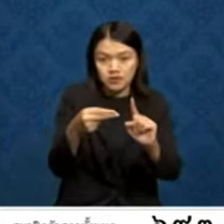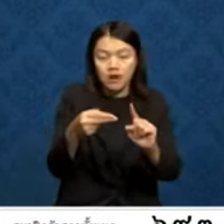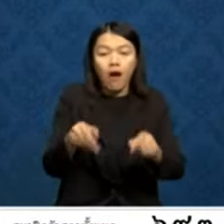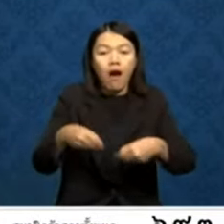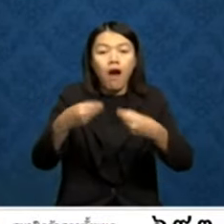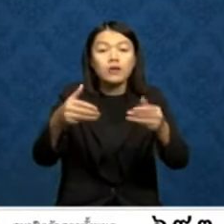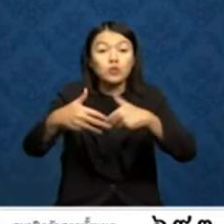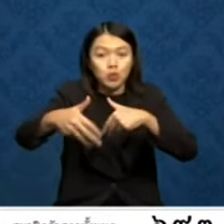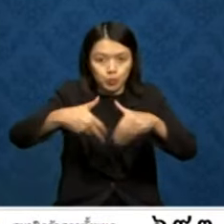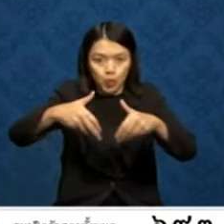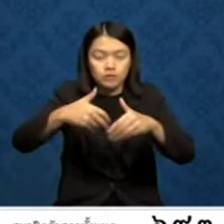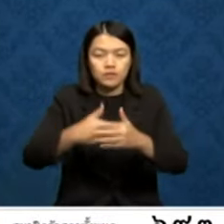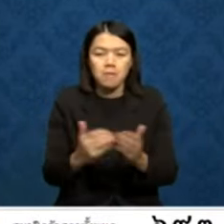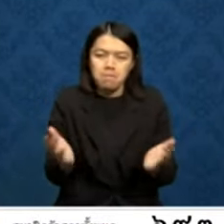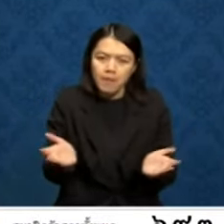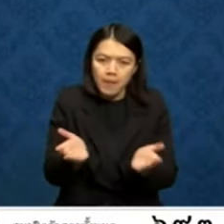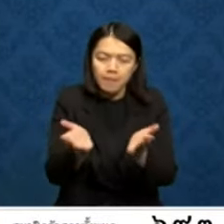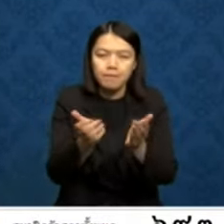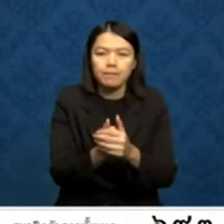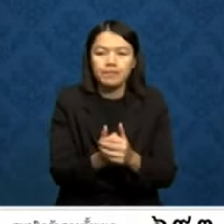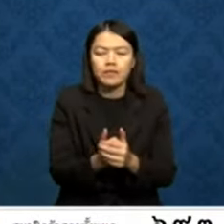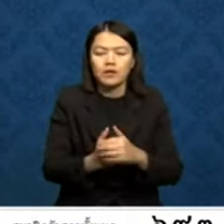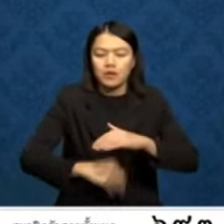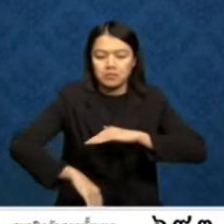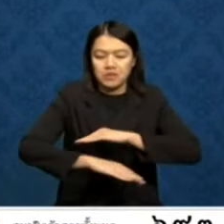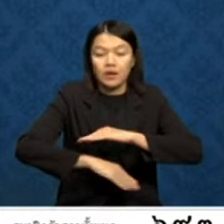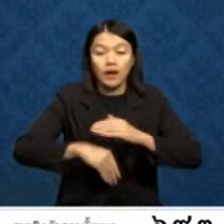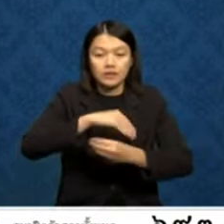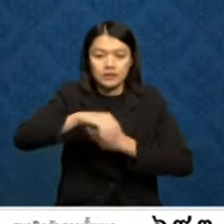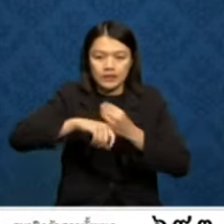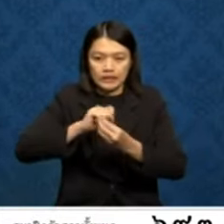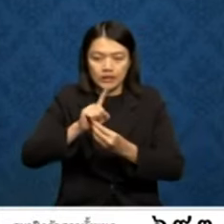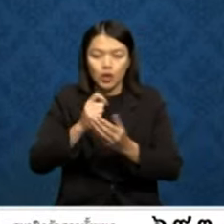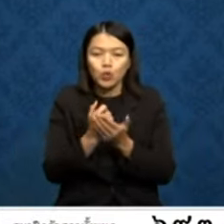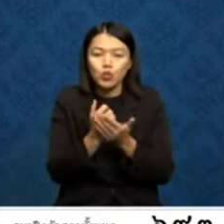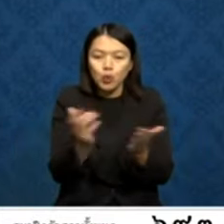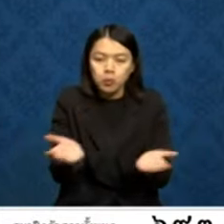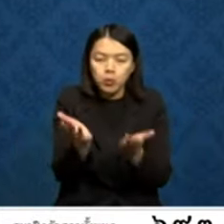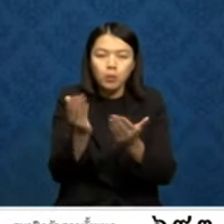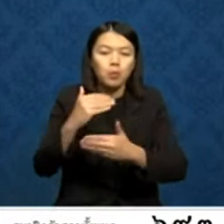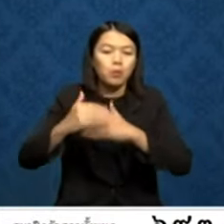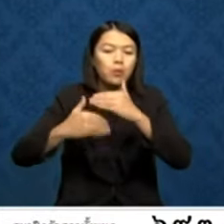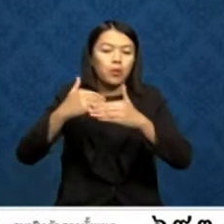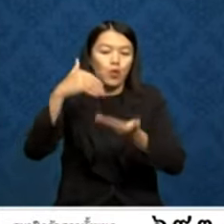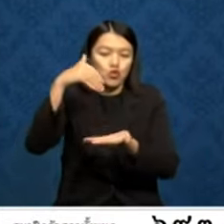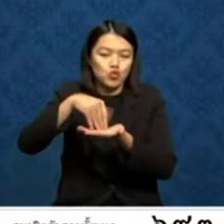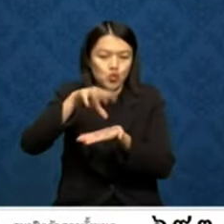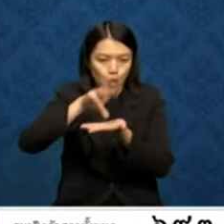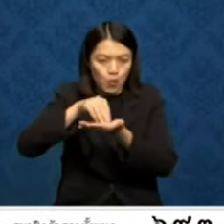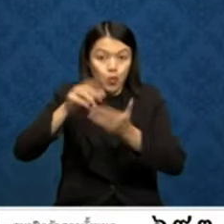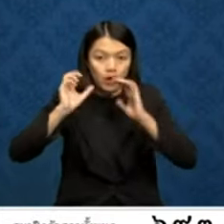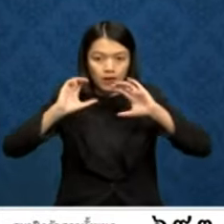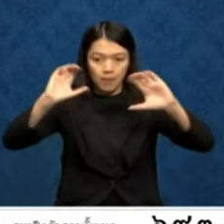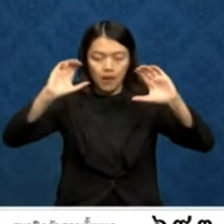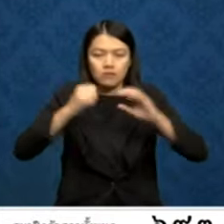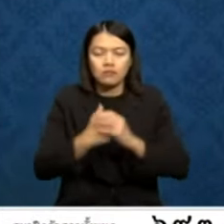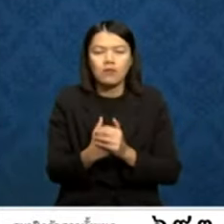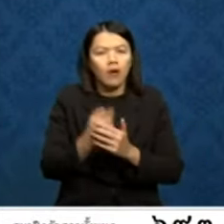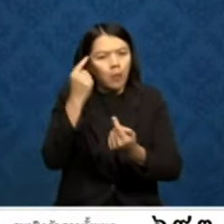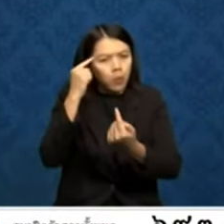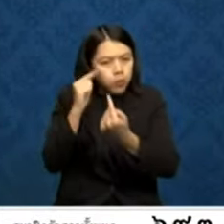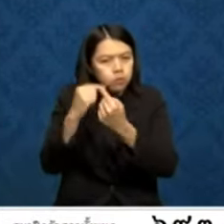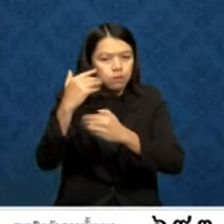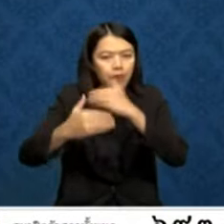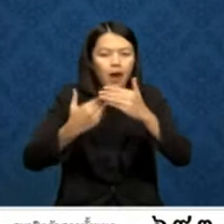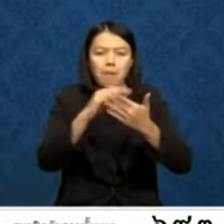ดิจิตอลวอลเล็ตซึ่งจะเป็นการวางรากฐานเศรษฐกิจดิจิตอลและพัฒนาศูนย์ข้อมูลภาครัฐที่มุ่งการพัฒน